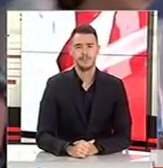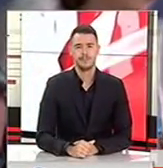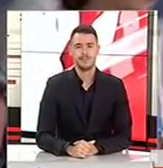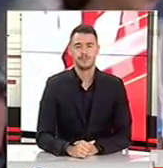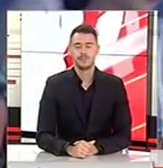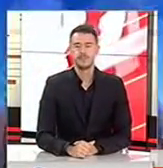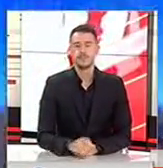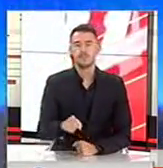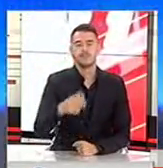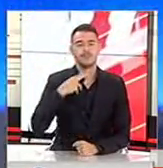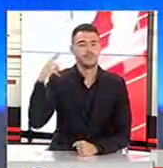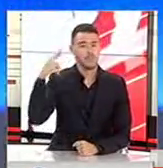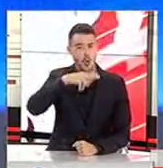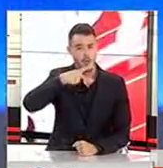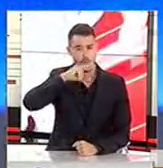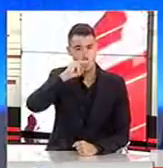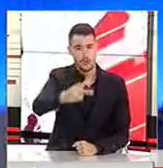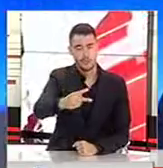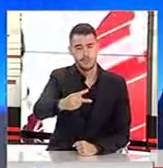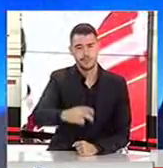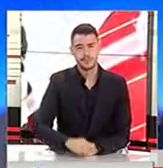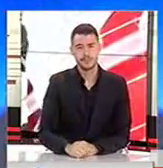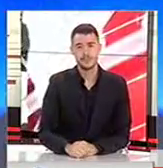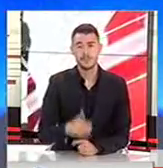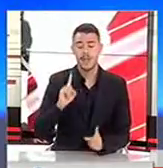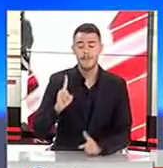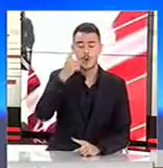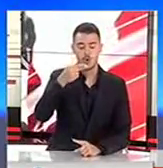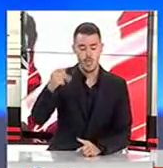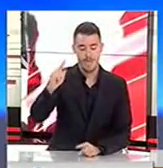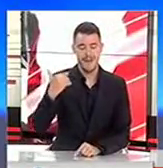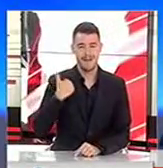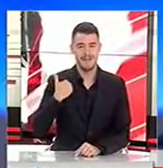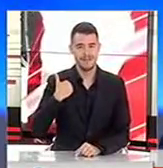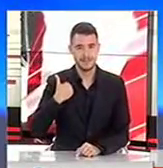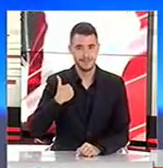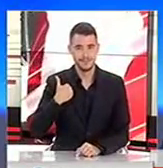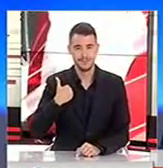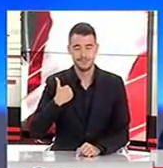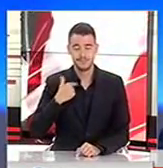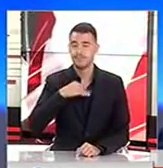Ναι, σε σχέση με το πρώτο σκέλος του ερωτήματός σας, να σας πω ότι